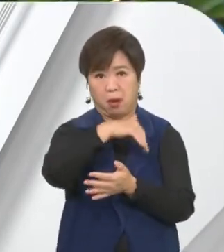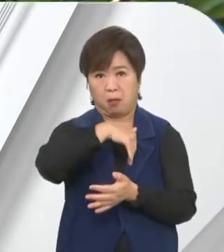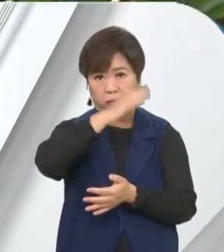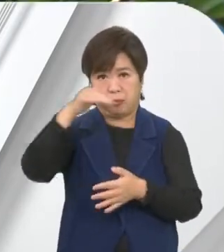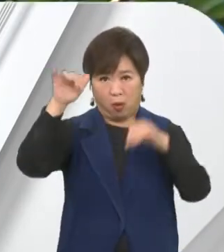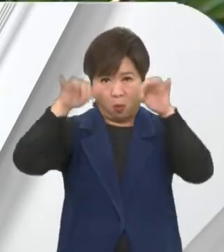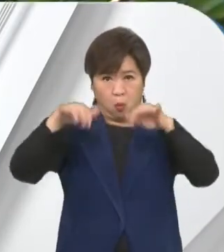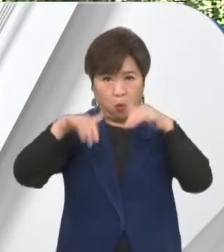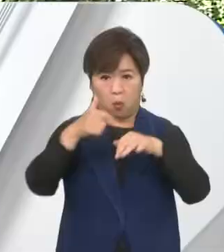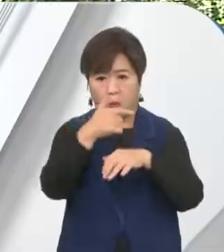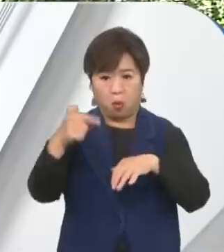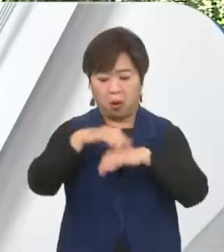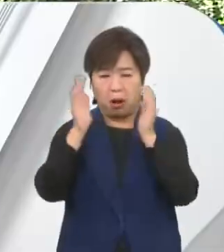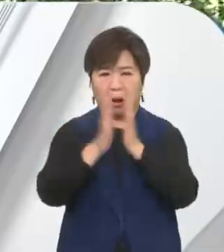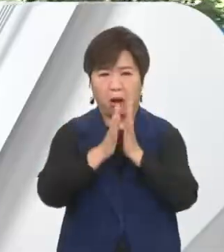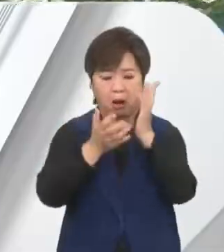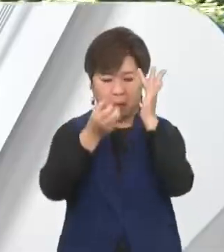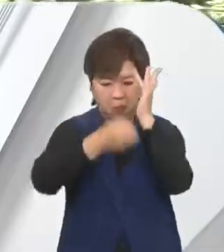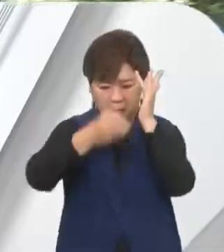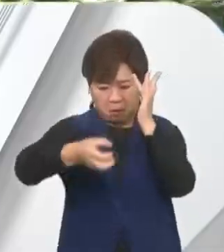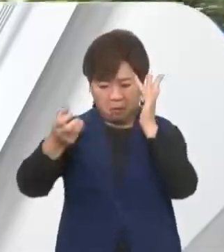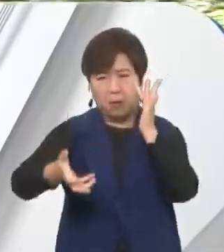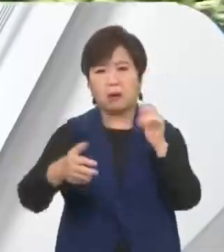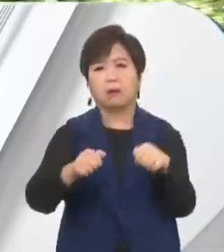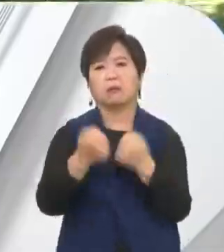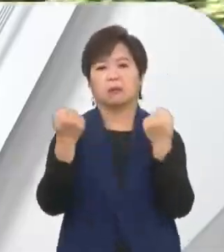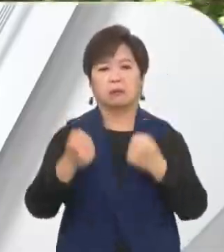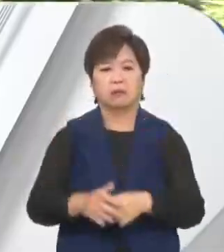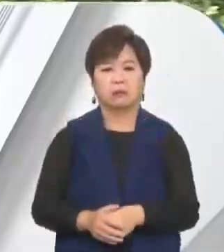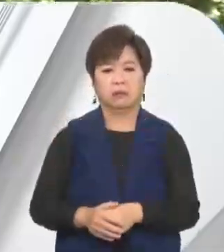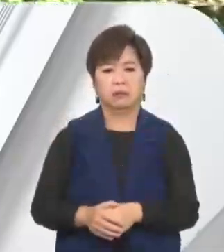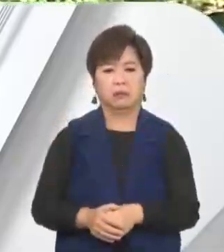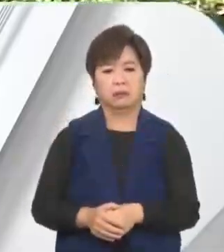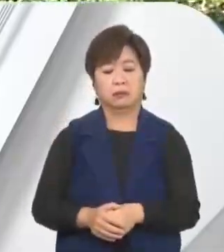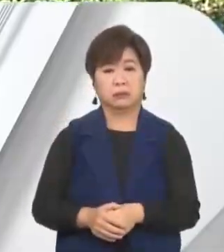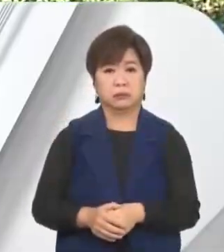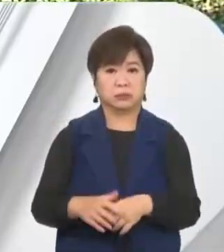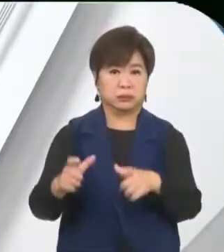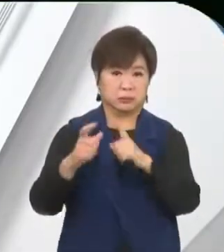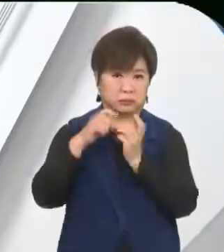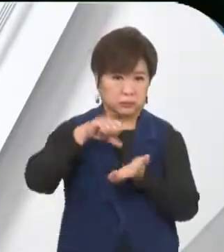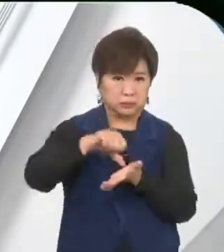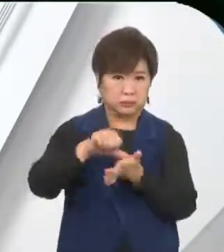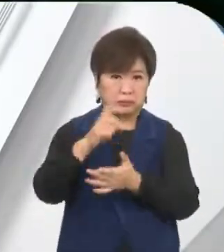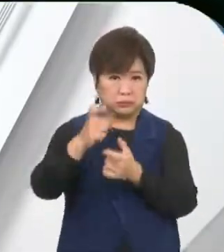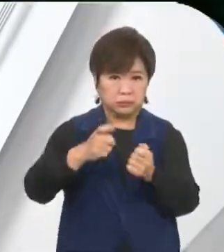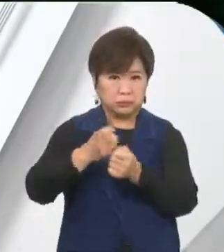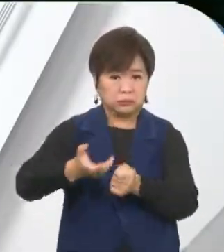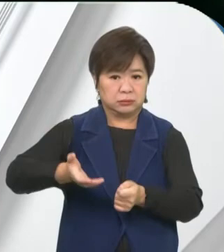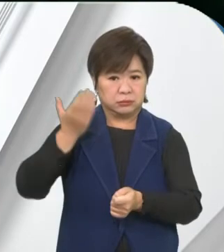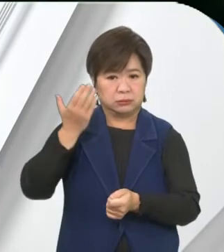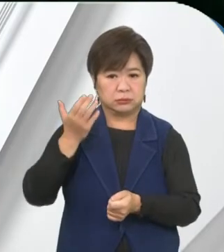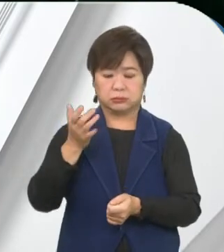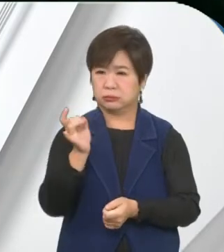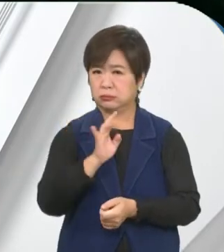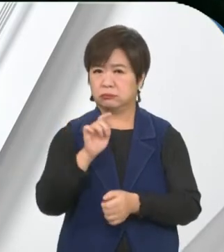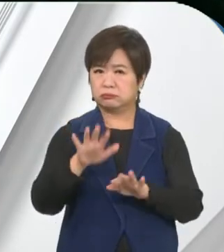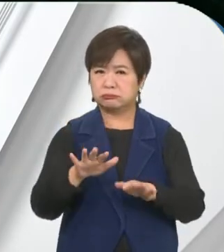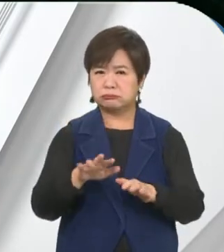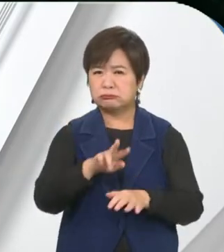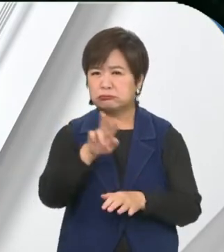甘麦果子全部打枪枪。 回来十几年，目前还没有，就是这些节大概只有剩下